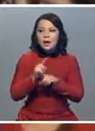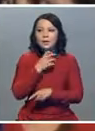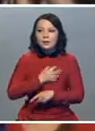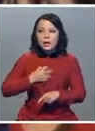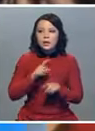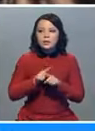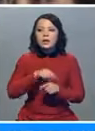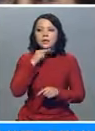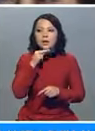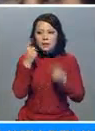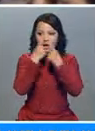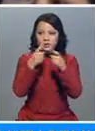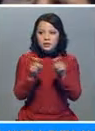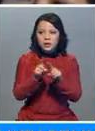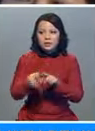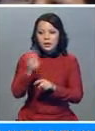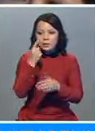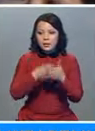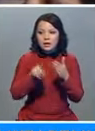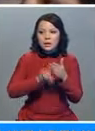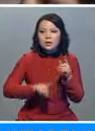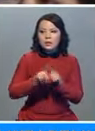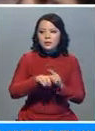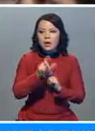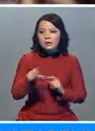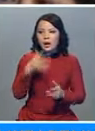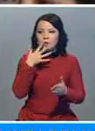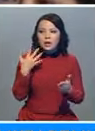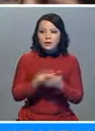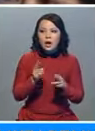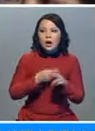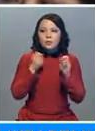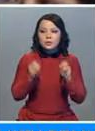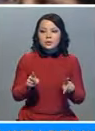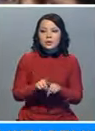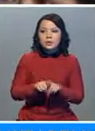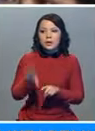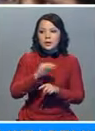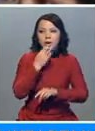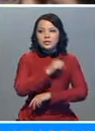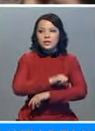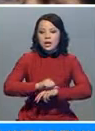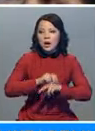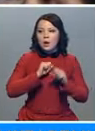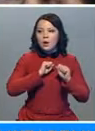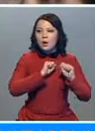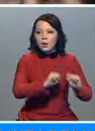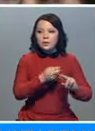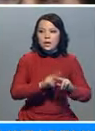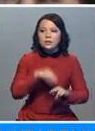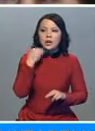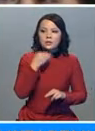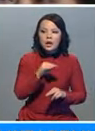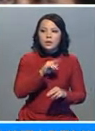маңызды міндеттерді жүктеуге сенбейтін үкімет турасында, жеке адамның қауіпсіздігі, шекараны қорғау, ардагерлерге сапалы әрі